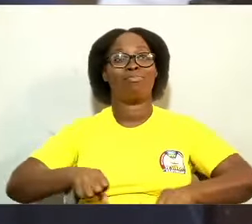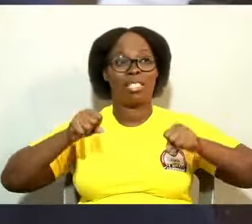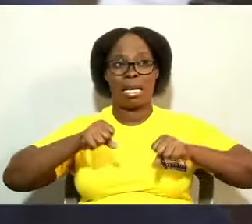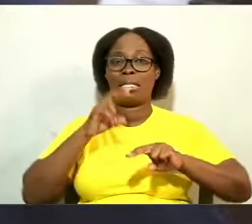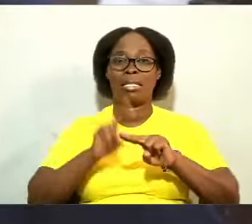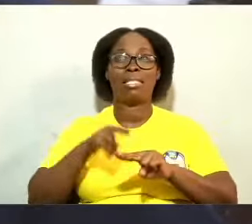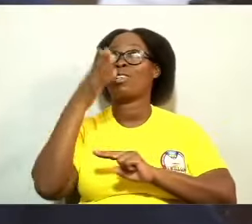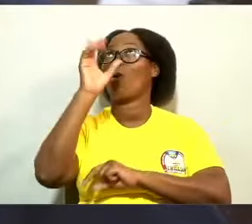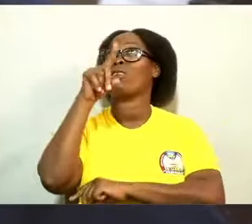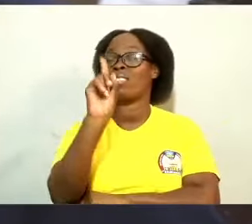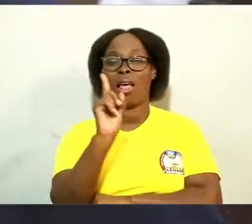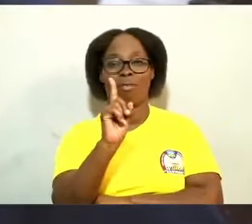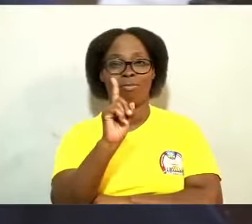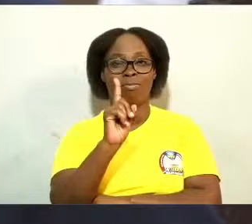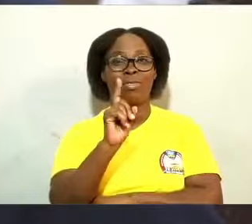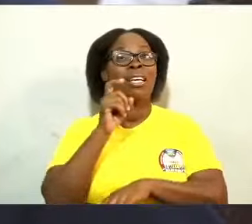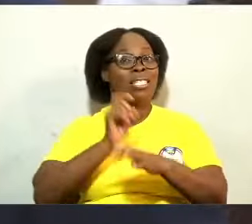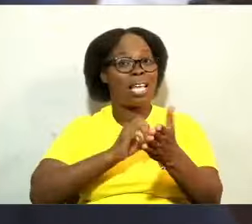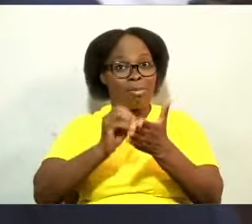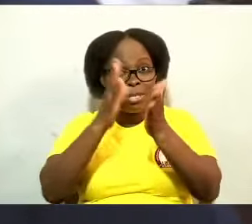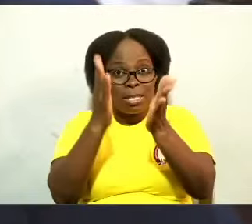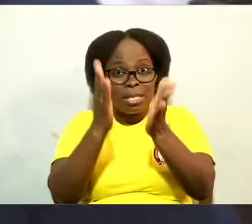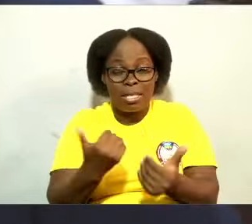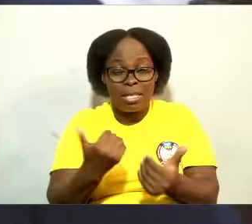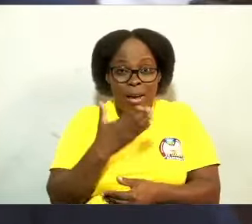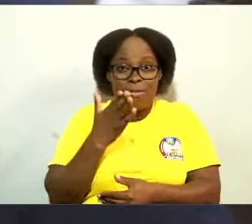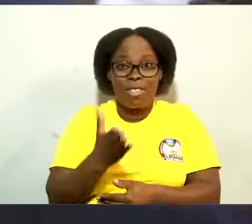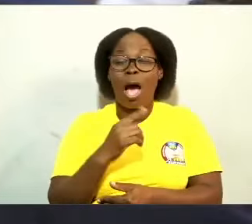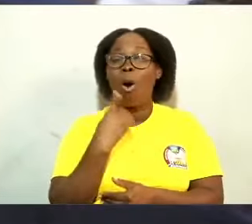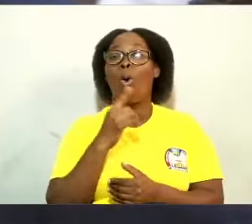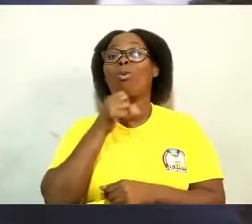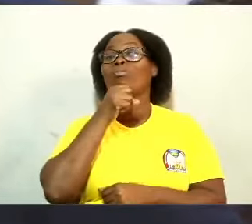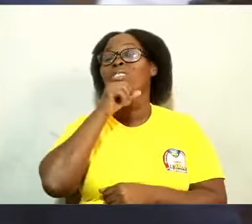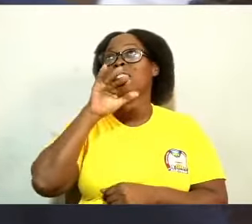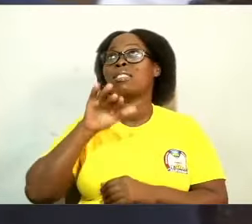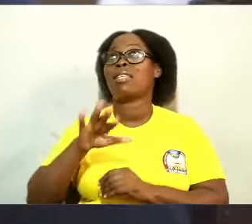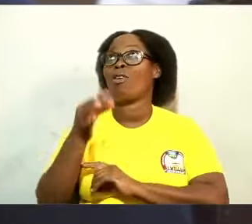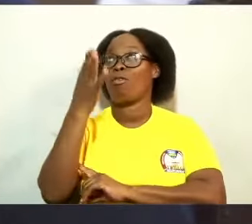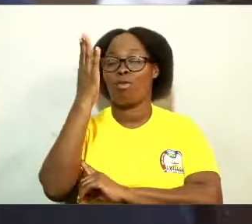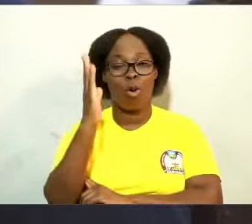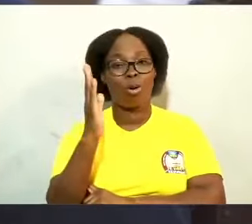mwenyewe, katibu wa kikao ni mwana wa Mungu,